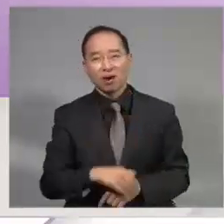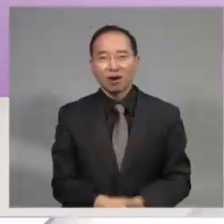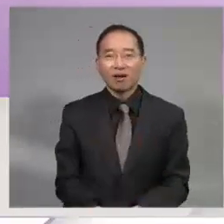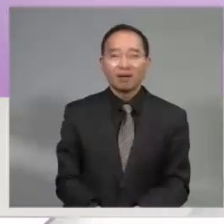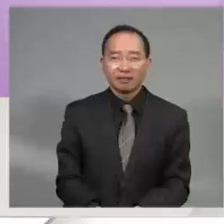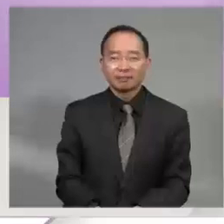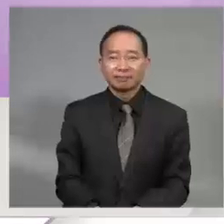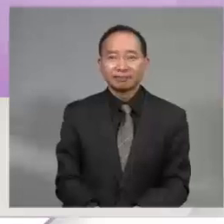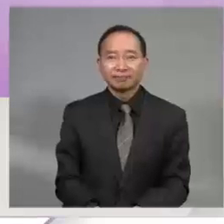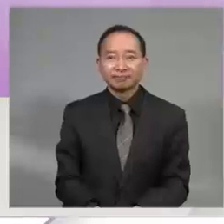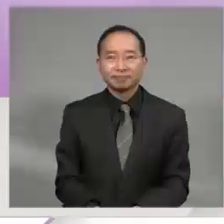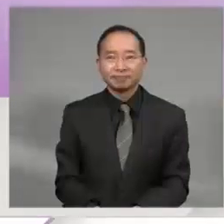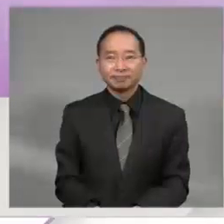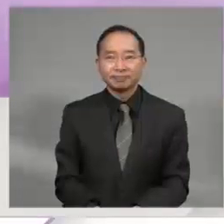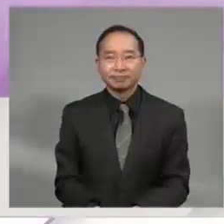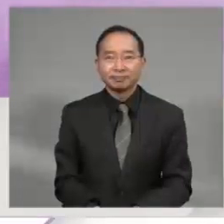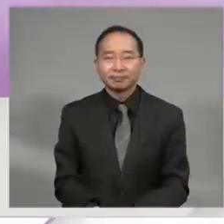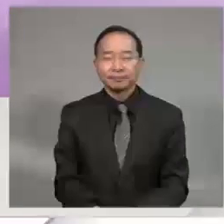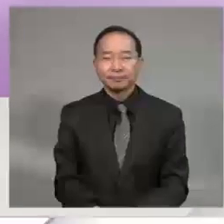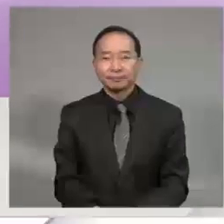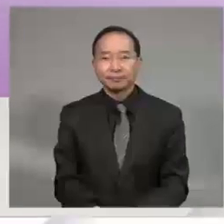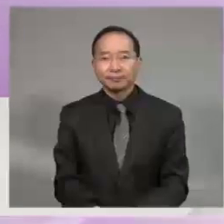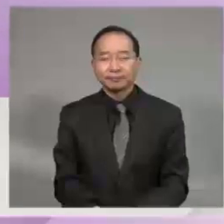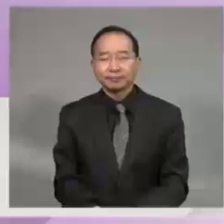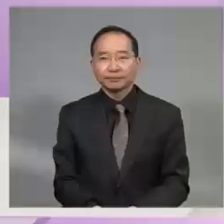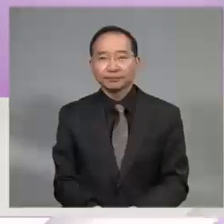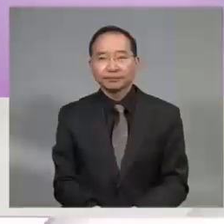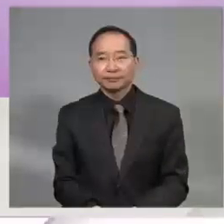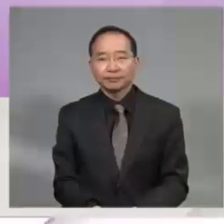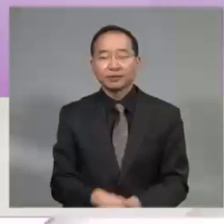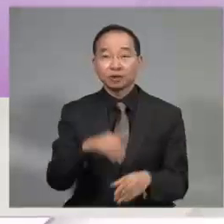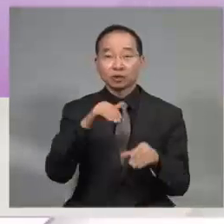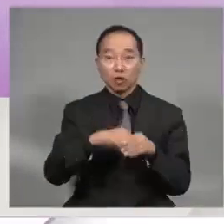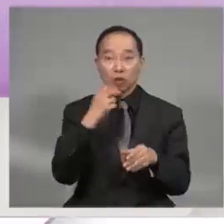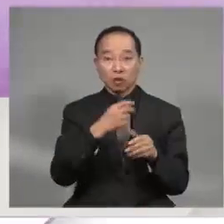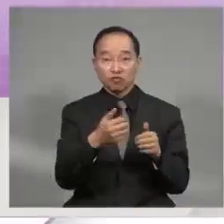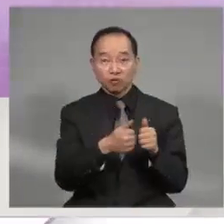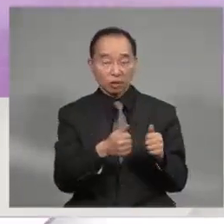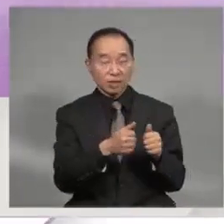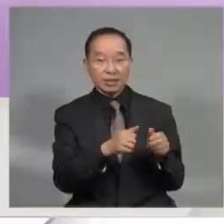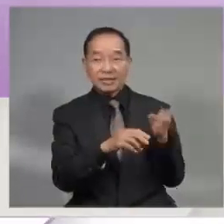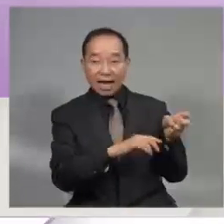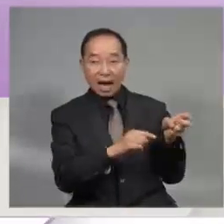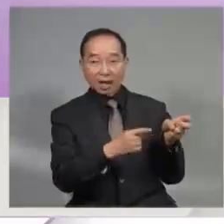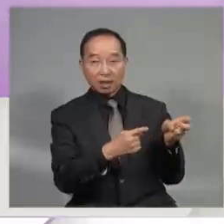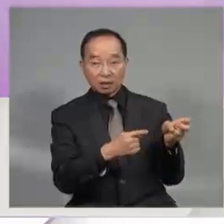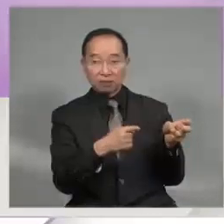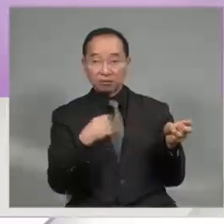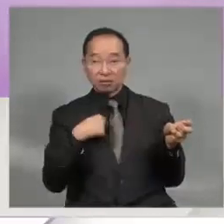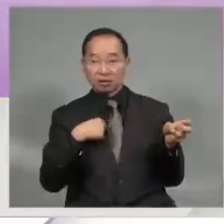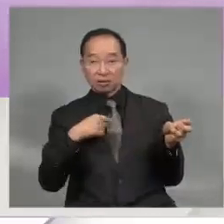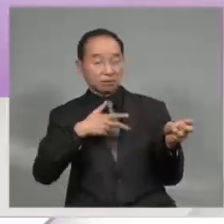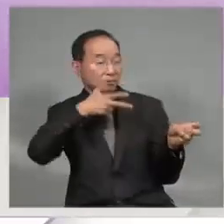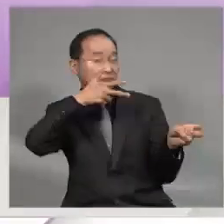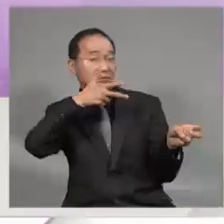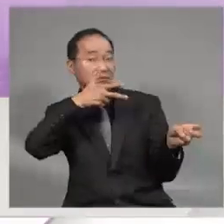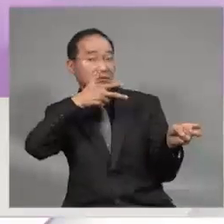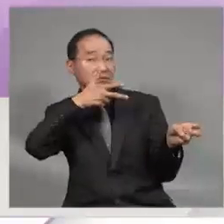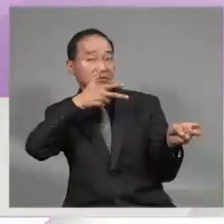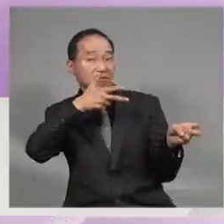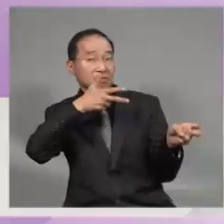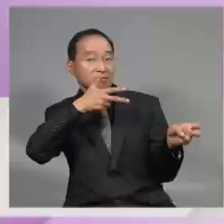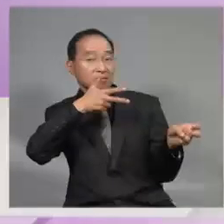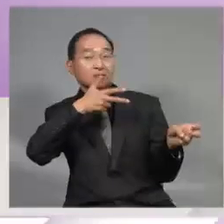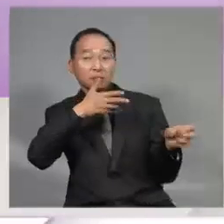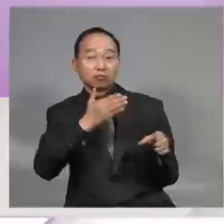있는 겁니다. 네. 예, 바로 그 예, 선관위 차량 뒤에 붙어서 저희가 함께 좀 지켜보고 있습니다.